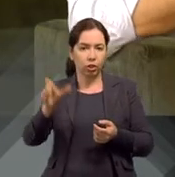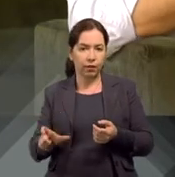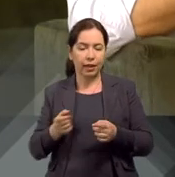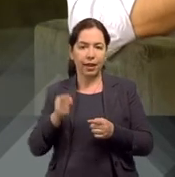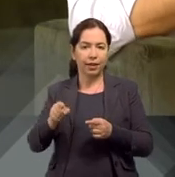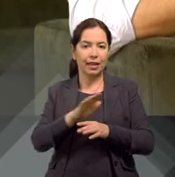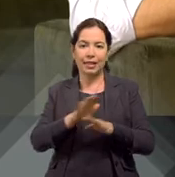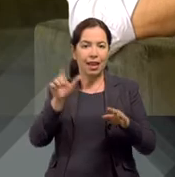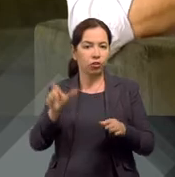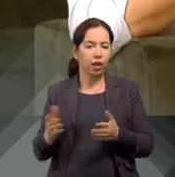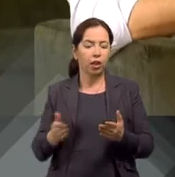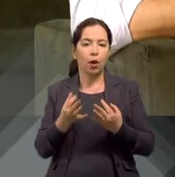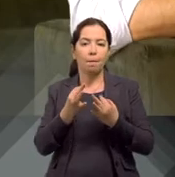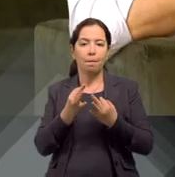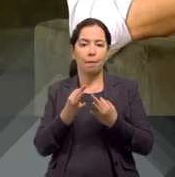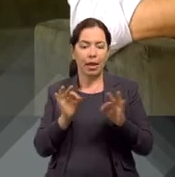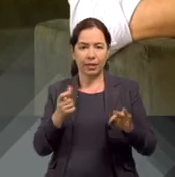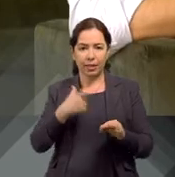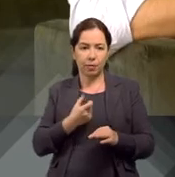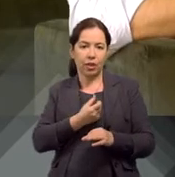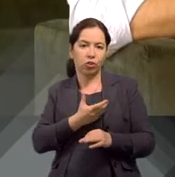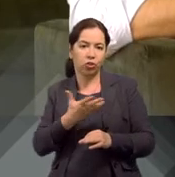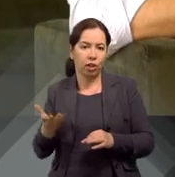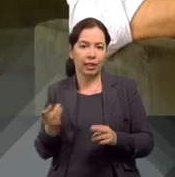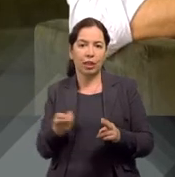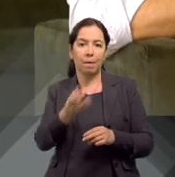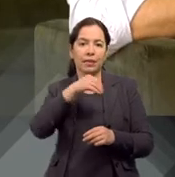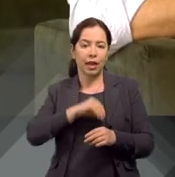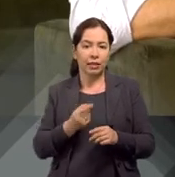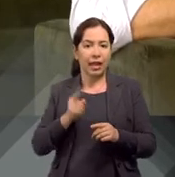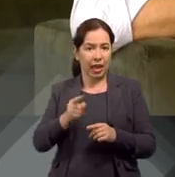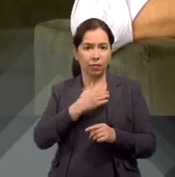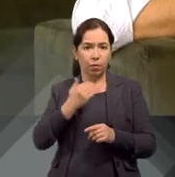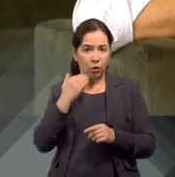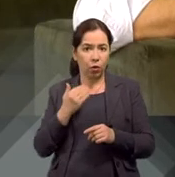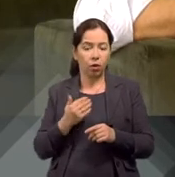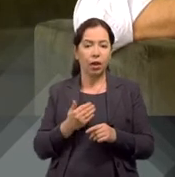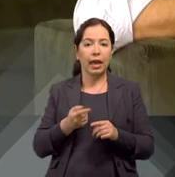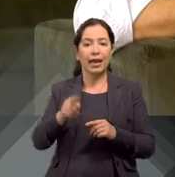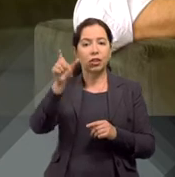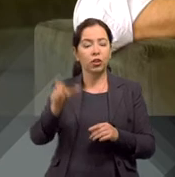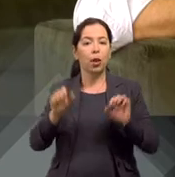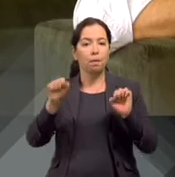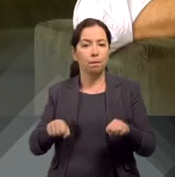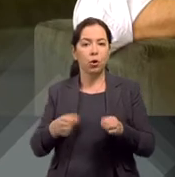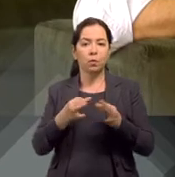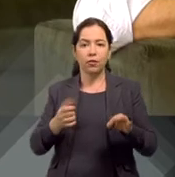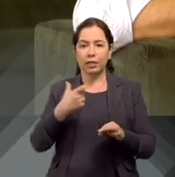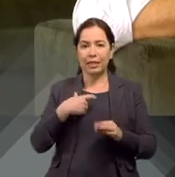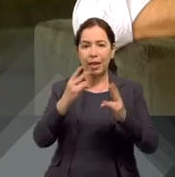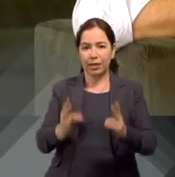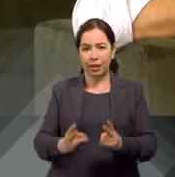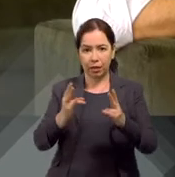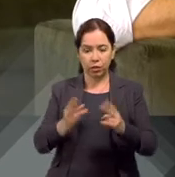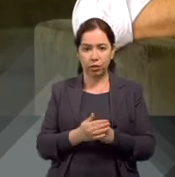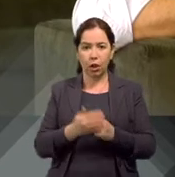не человек, который позволяет себе щедрость и бескорыстие, что очень много. Он может себе позволить нежность.